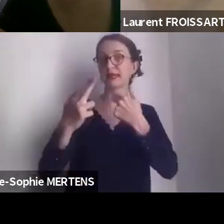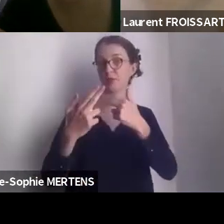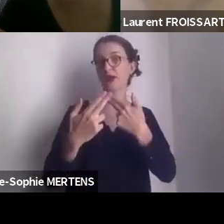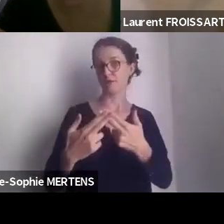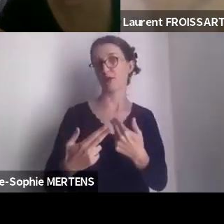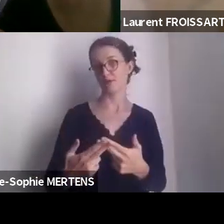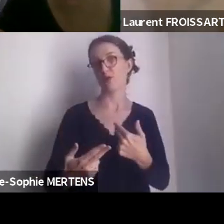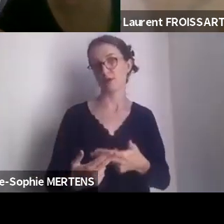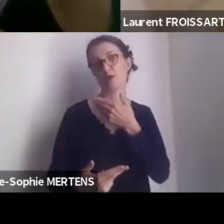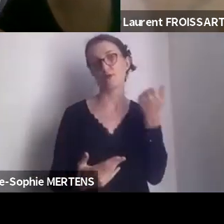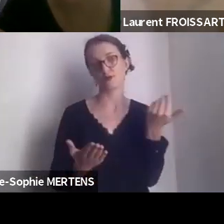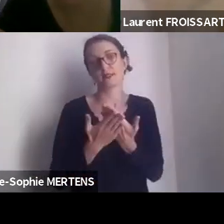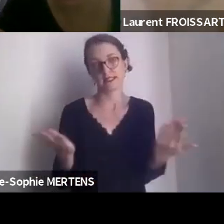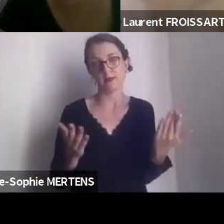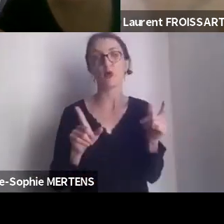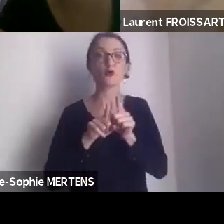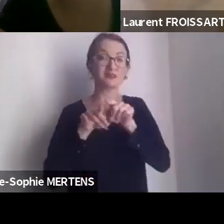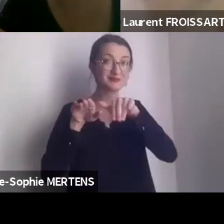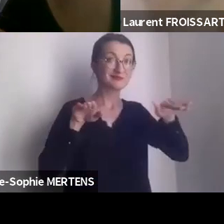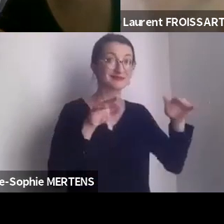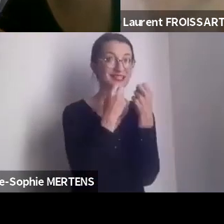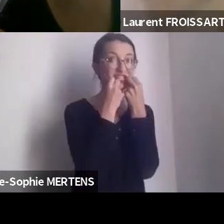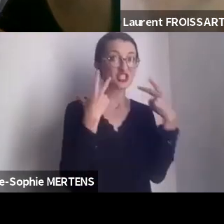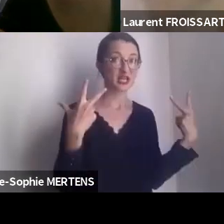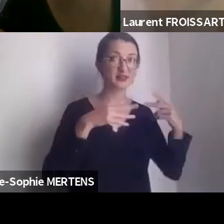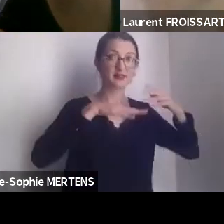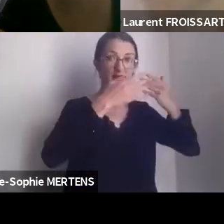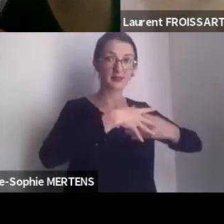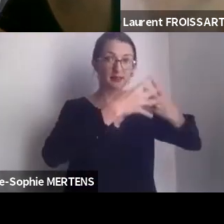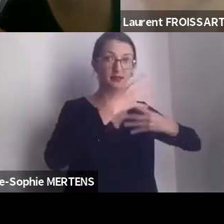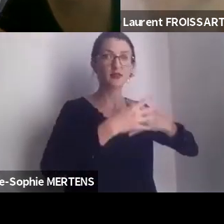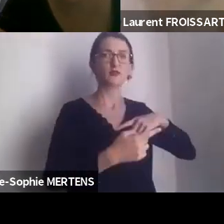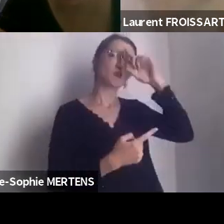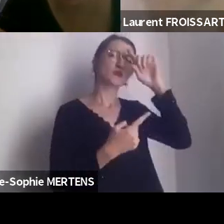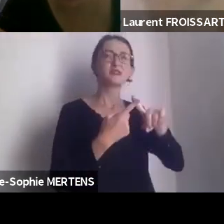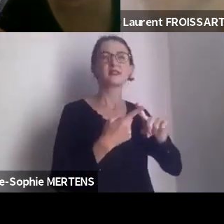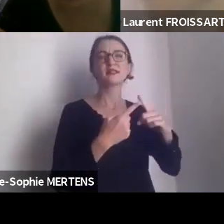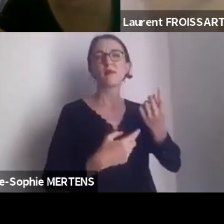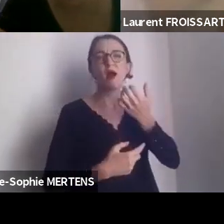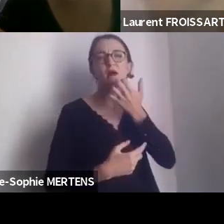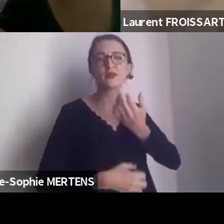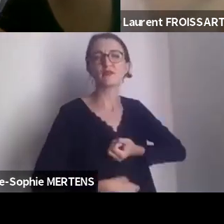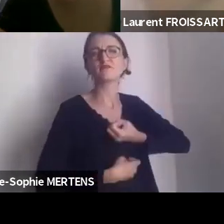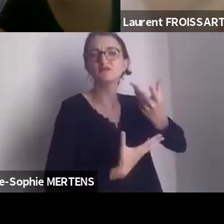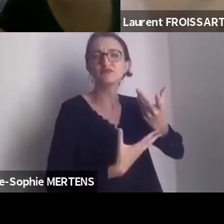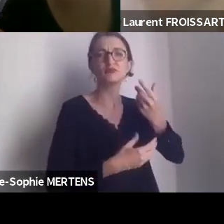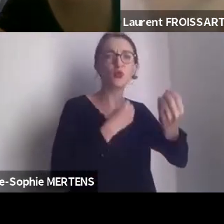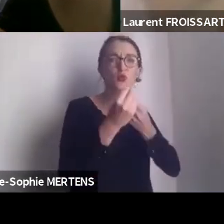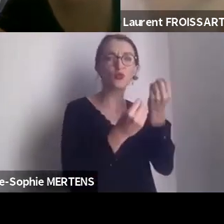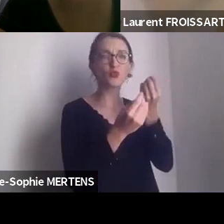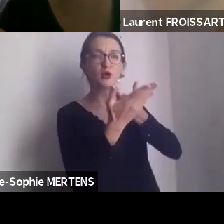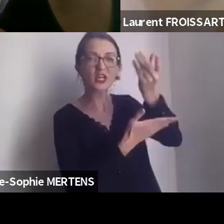avez aussi un chat. Alors, le chat, il est plutôt dédié à l'interactivité, si vous voulez réagir, pas trop aux questions. Mais si